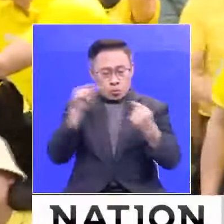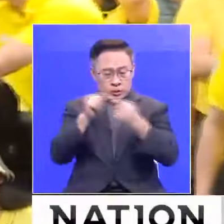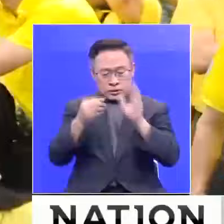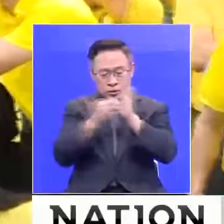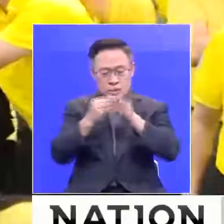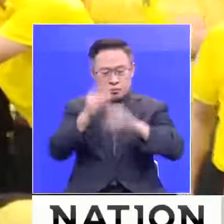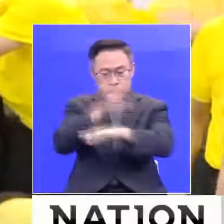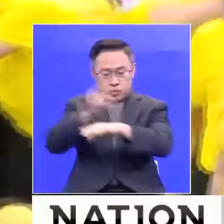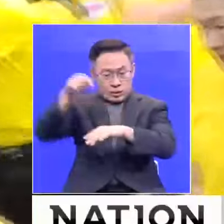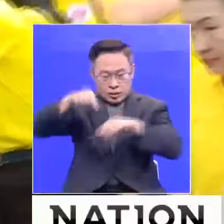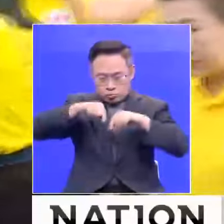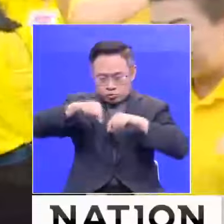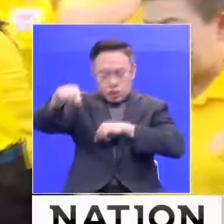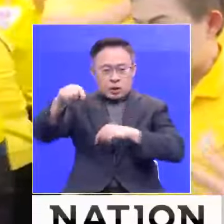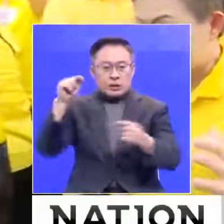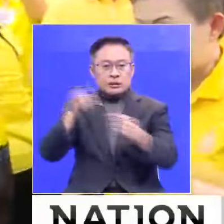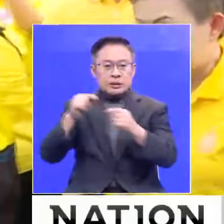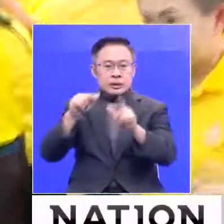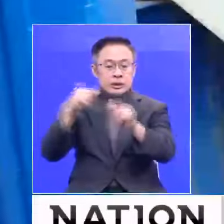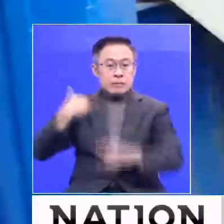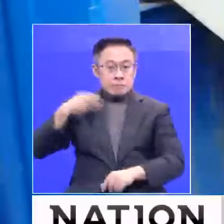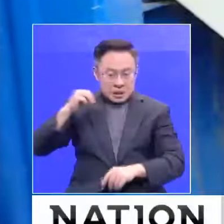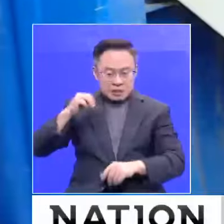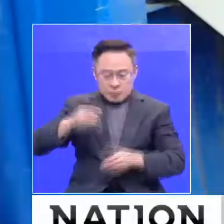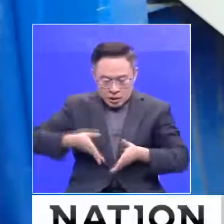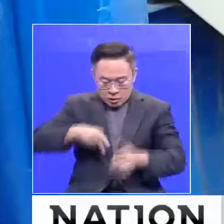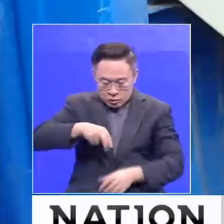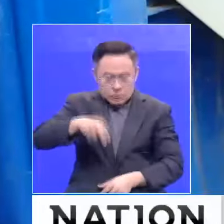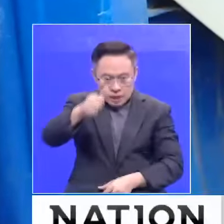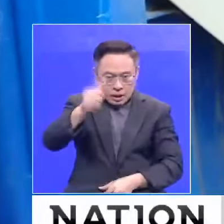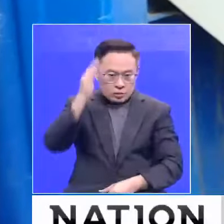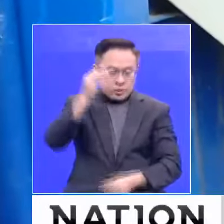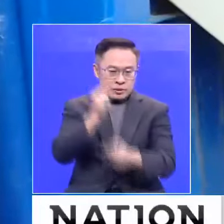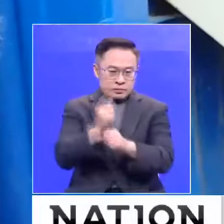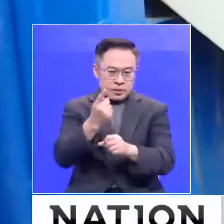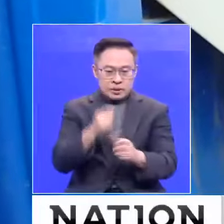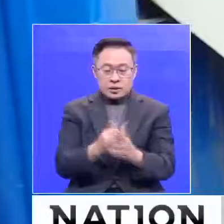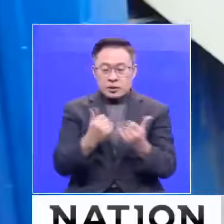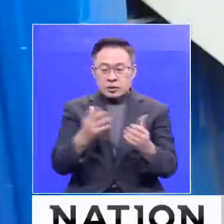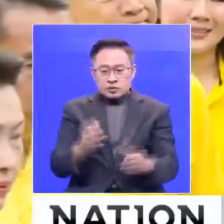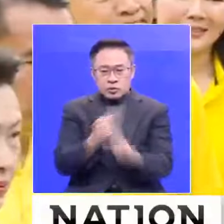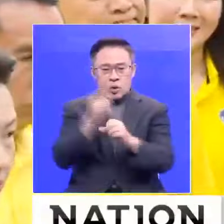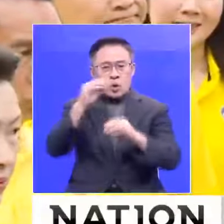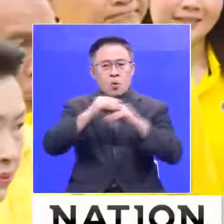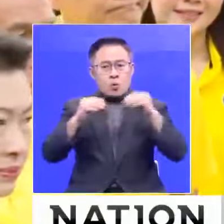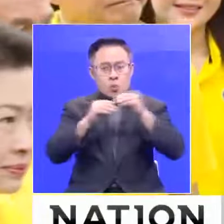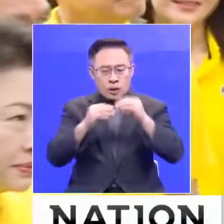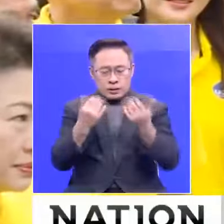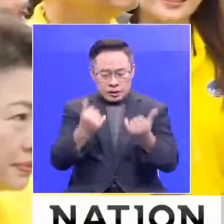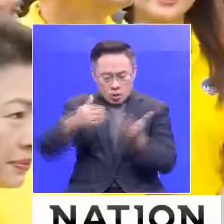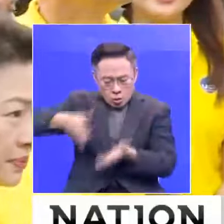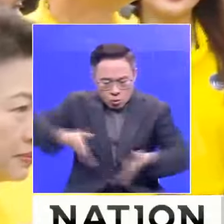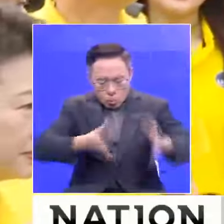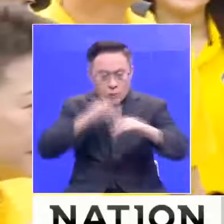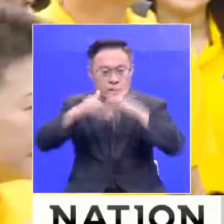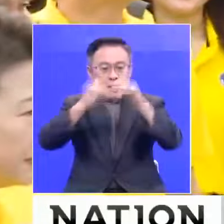ป็นพื้นที่ท่องเที่ยวได้เป็นอย่างดีด้วยนะคะก็บอกเลยว่าวันนี้เองเนี่ยก็สรุปในเรื่องของความเป็นมาของคลองที่อยู่ภายใต้แผนการพัฒ